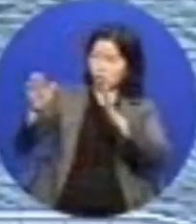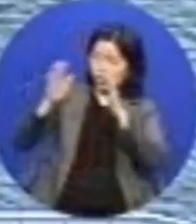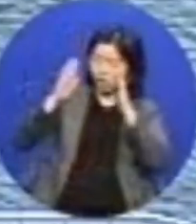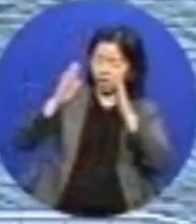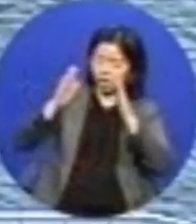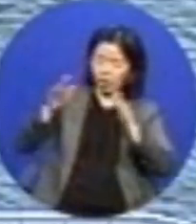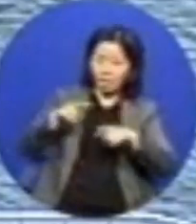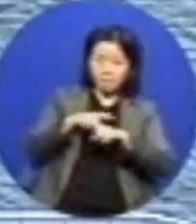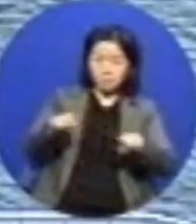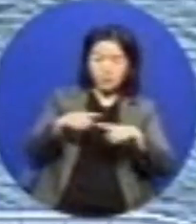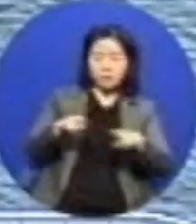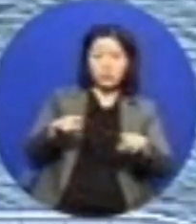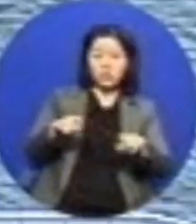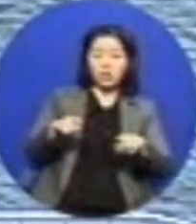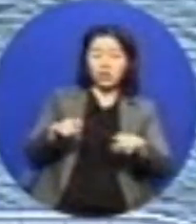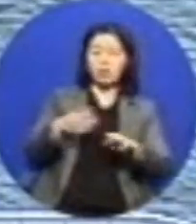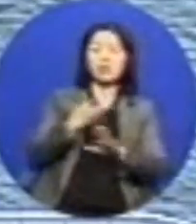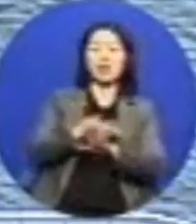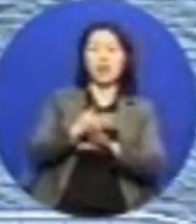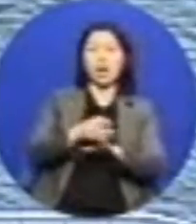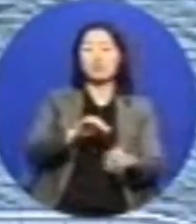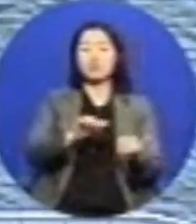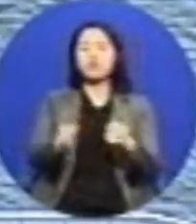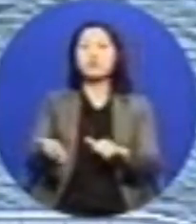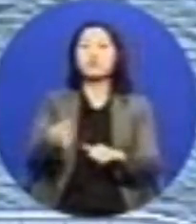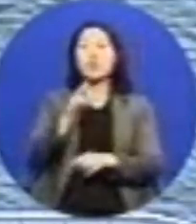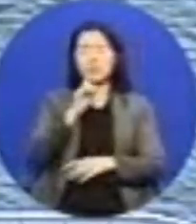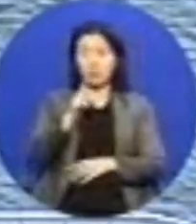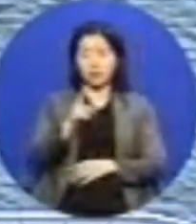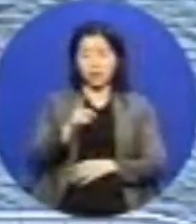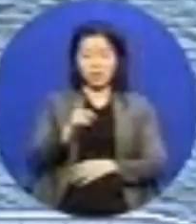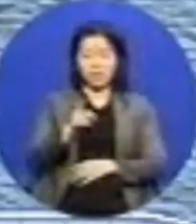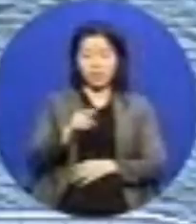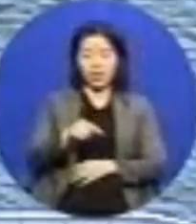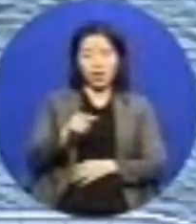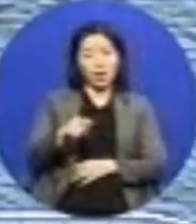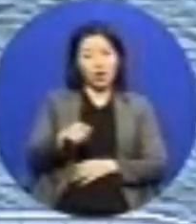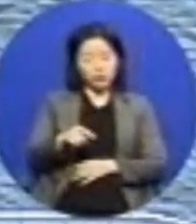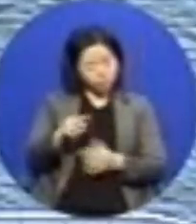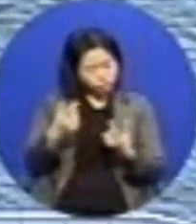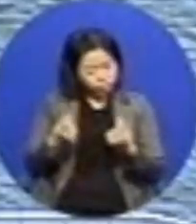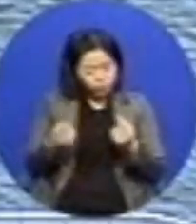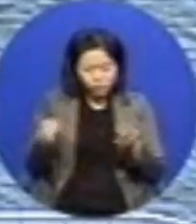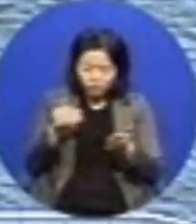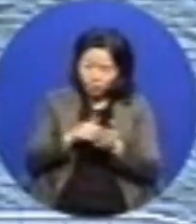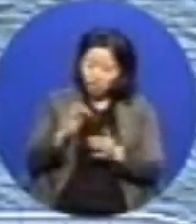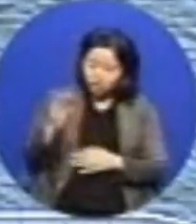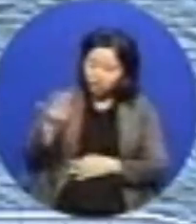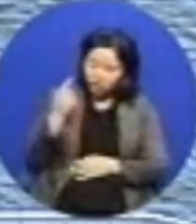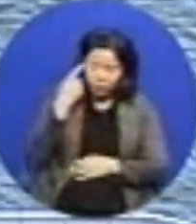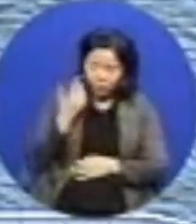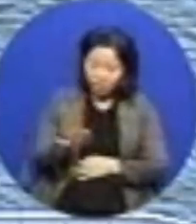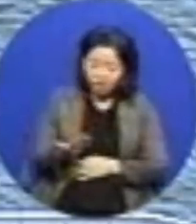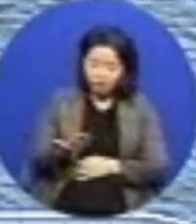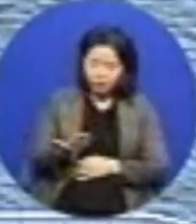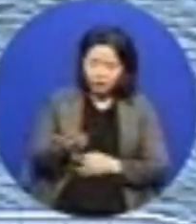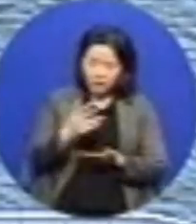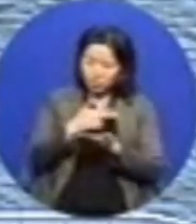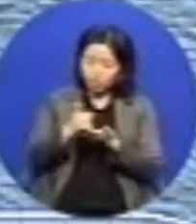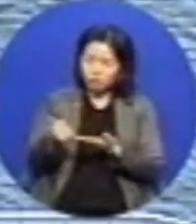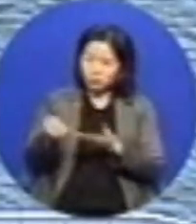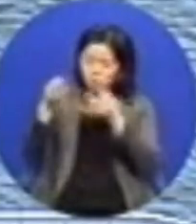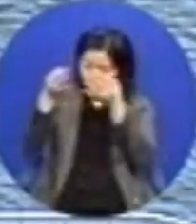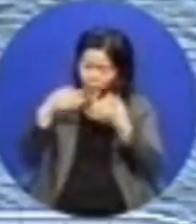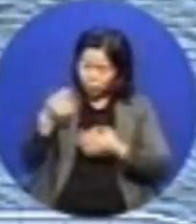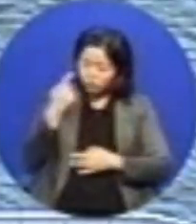죽어야 된다는 거에요 저는 그렇게까지 해야 되는 건가 주님이 보시는 눈에는